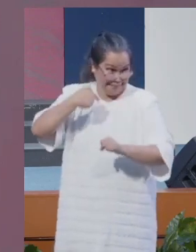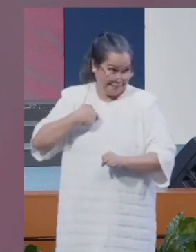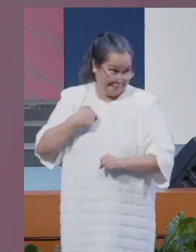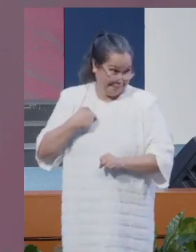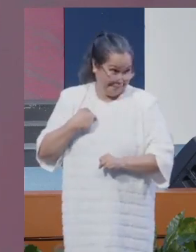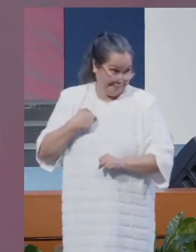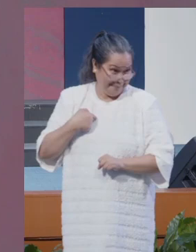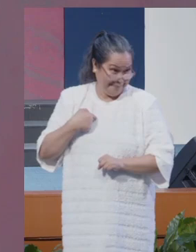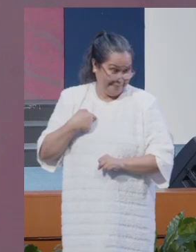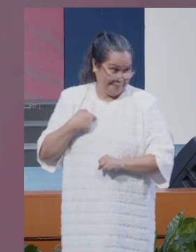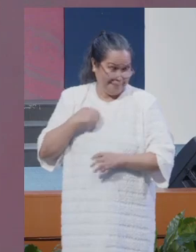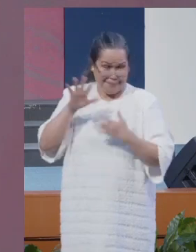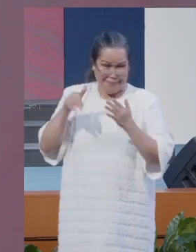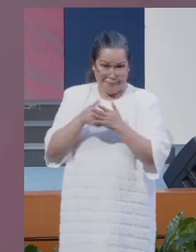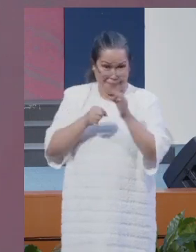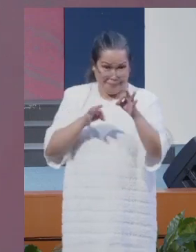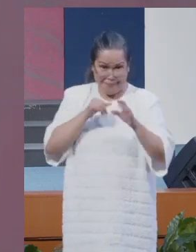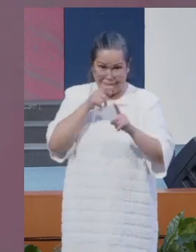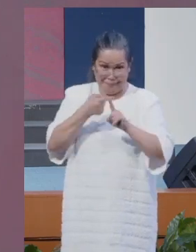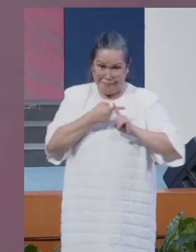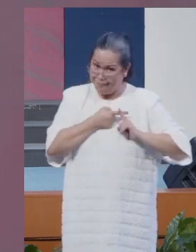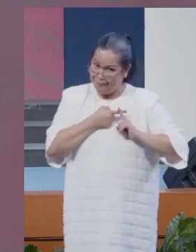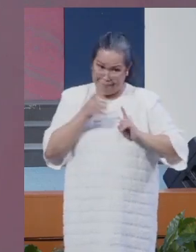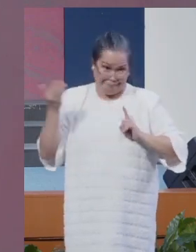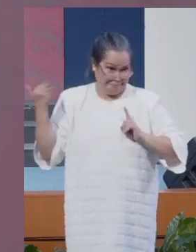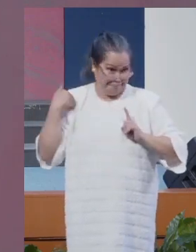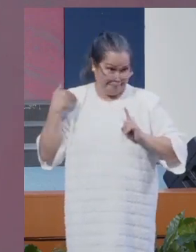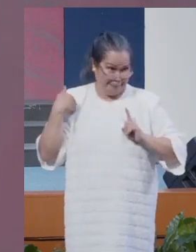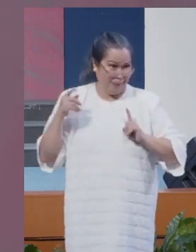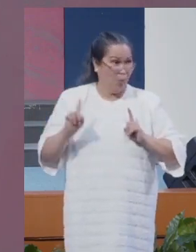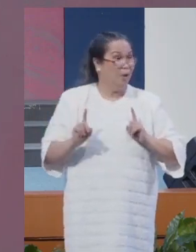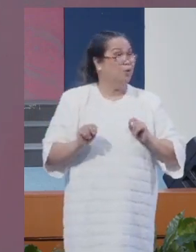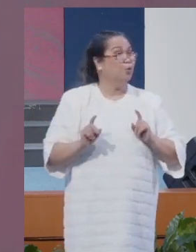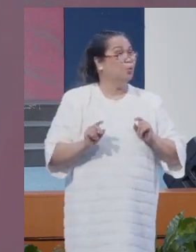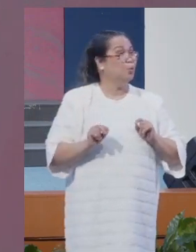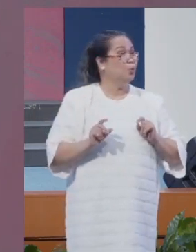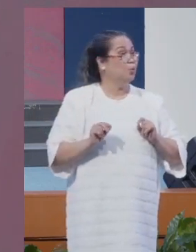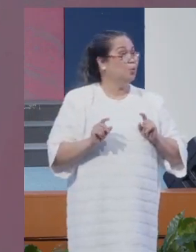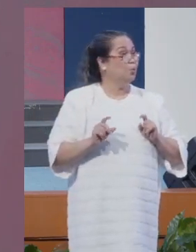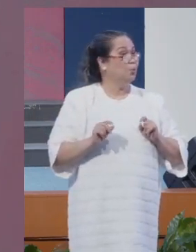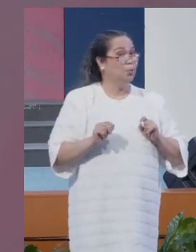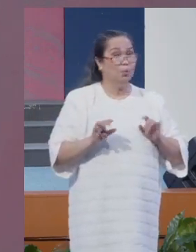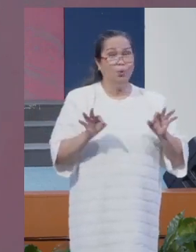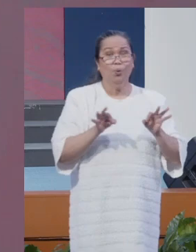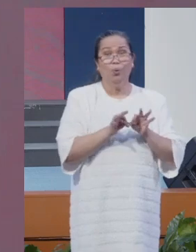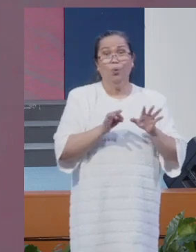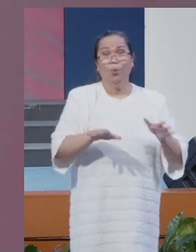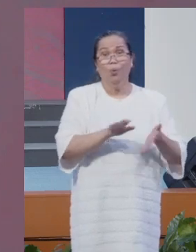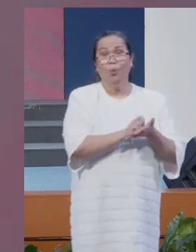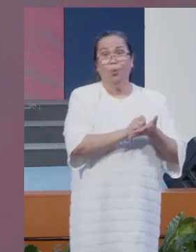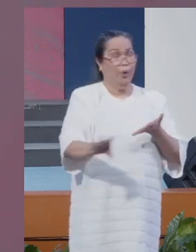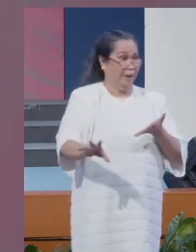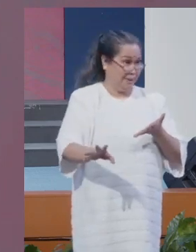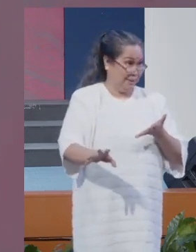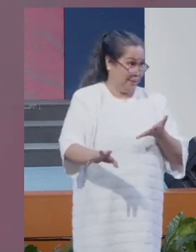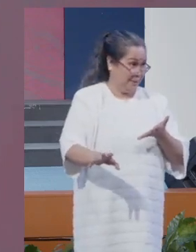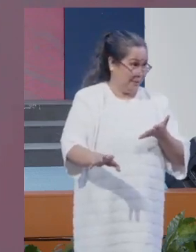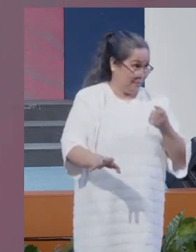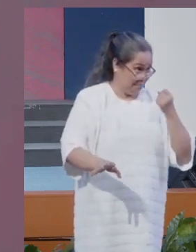yon. Kung wala pa kayo noon, baliwala po ito. Pero bakit naman